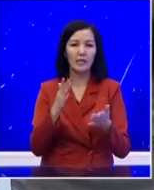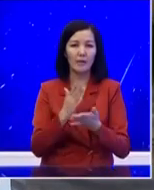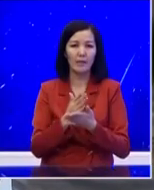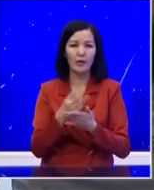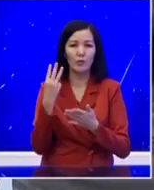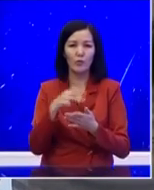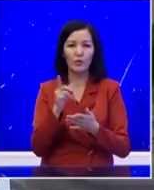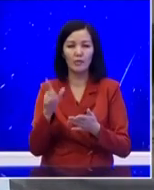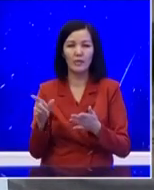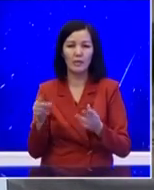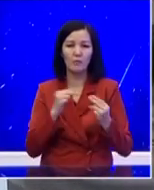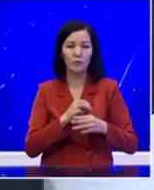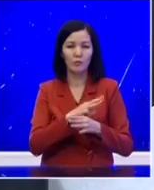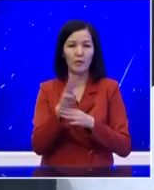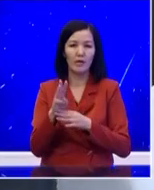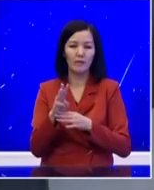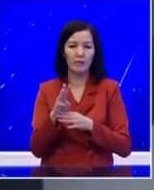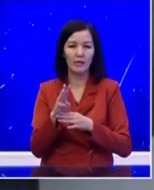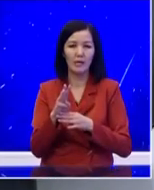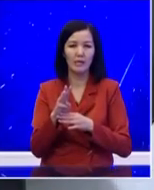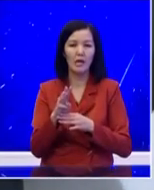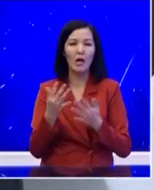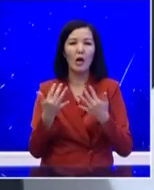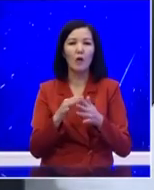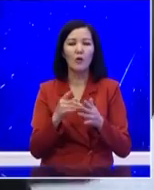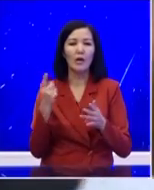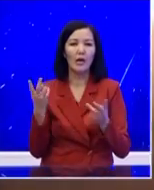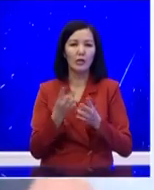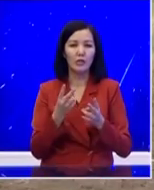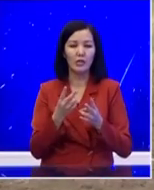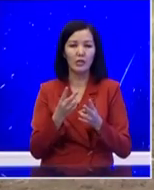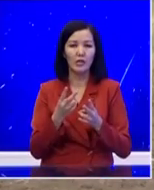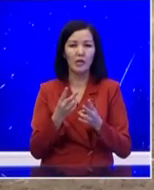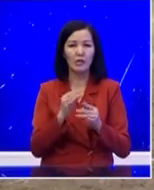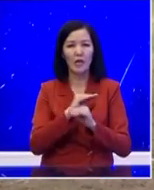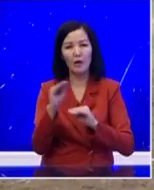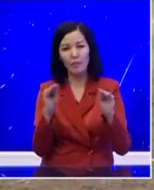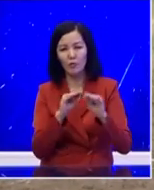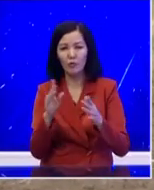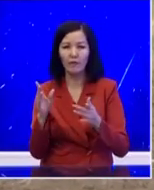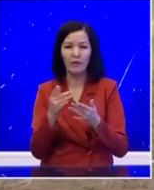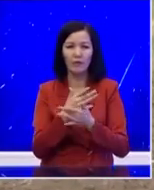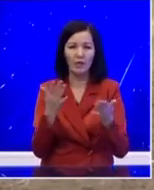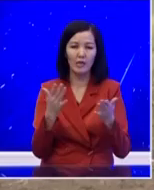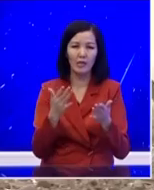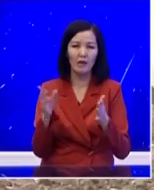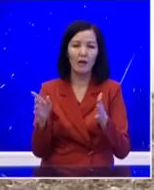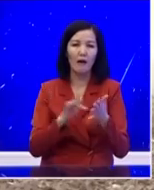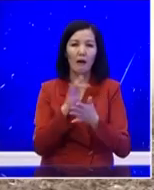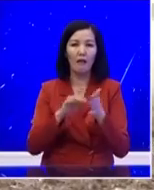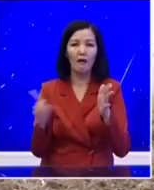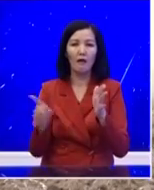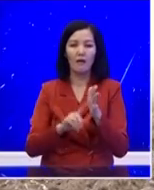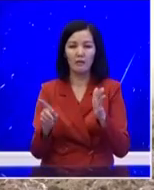жеткілікті, 30 адам жұмыспен қамтылған дейді қожалық басшысы. Шаруаларға қажетті құрал сайман қажет болса, қалаға